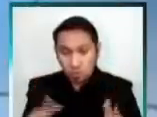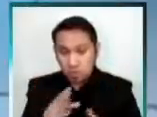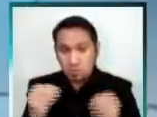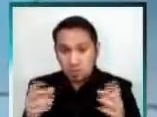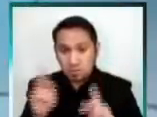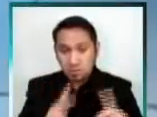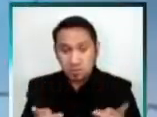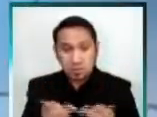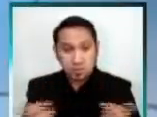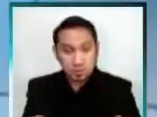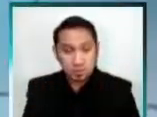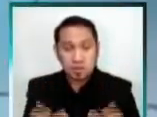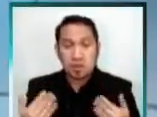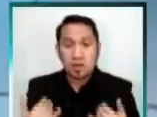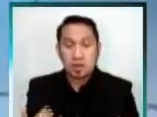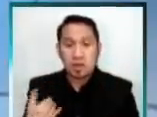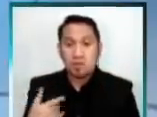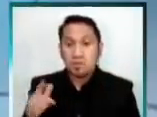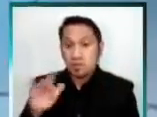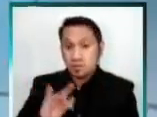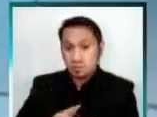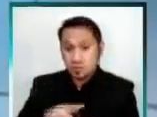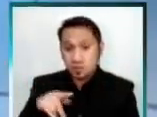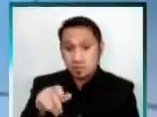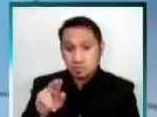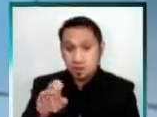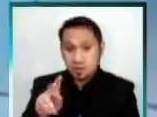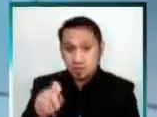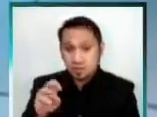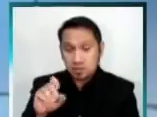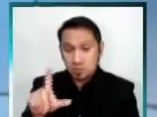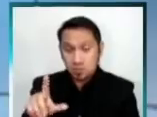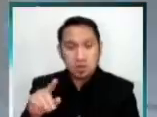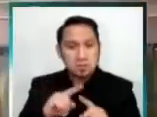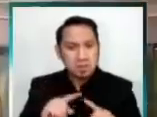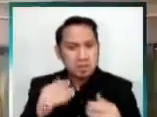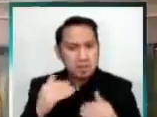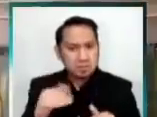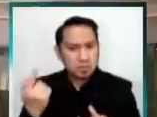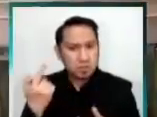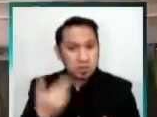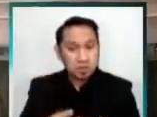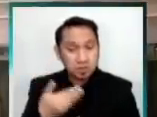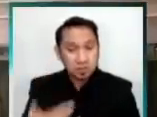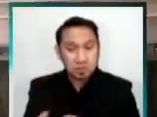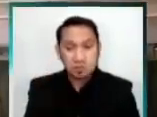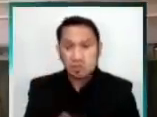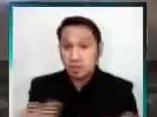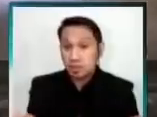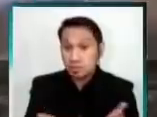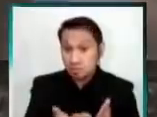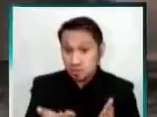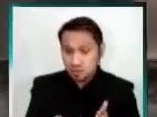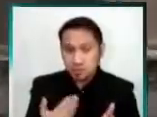May dumating ng stock ng paracetamol sa ilang butika pero limitado lang ang pwedeng bilhin. Sa isang butika sa Mabini Street sa Pasig City, isang